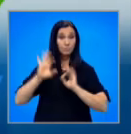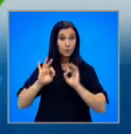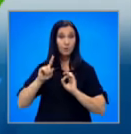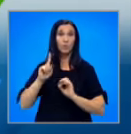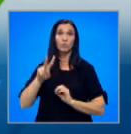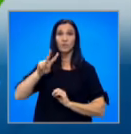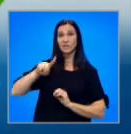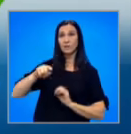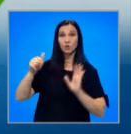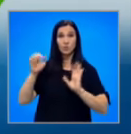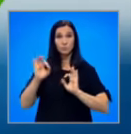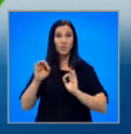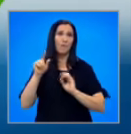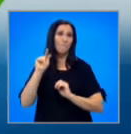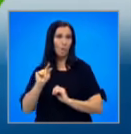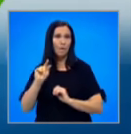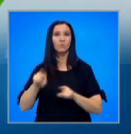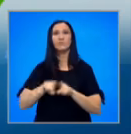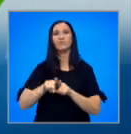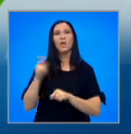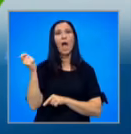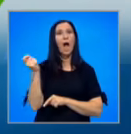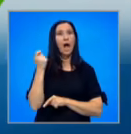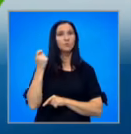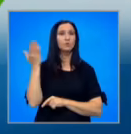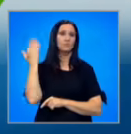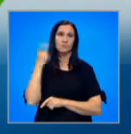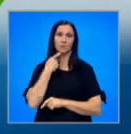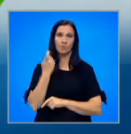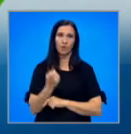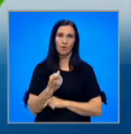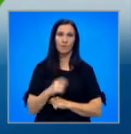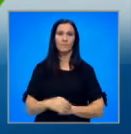което с 2,6% по-малко в сравнение с август миналата година.